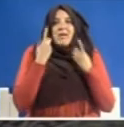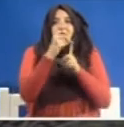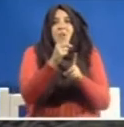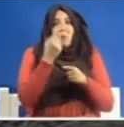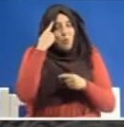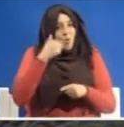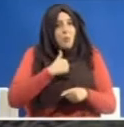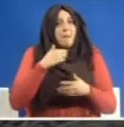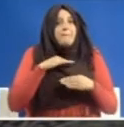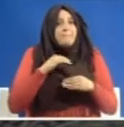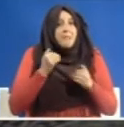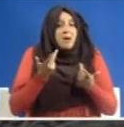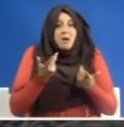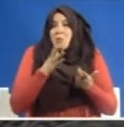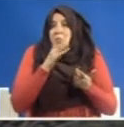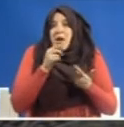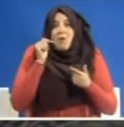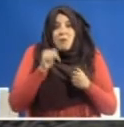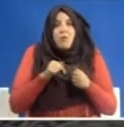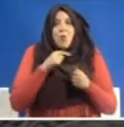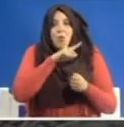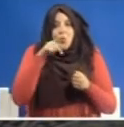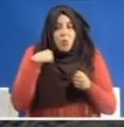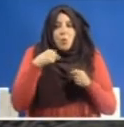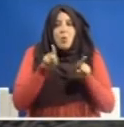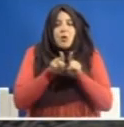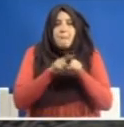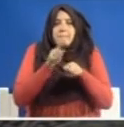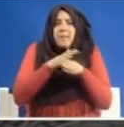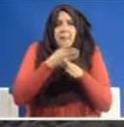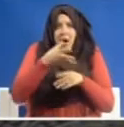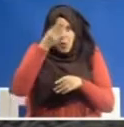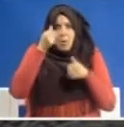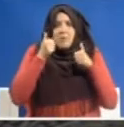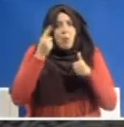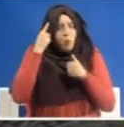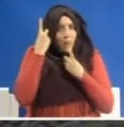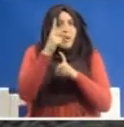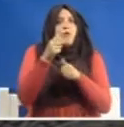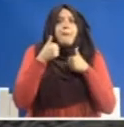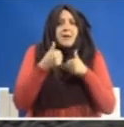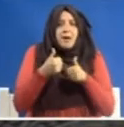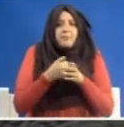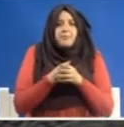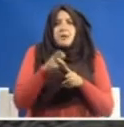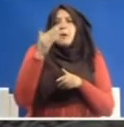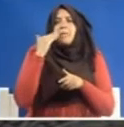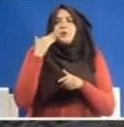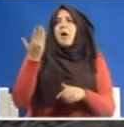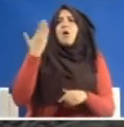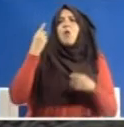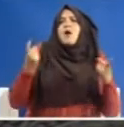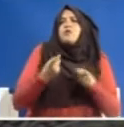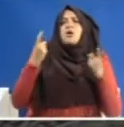لهذه الهزات والزلازل. علما بين قوسين أنه زمان كانت التربية بسيطة،